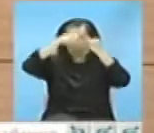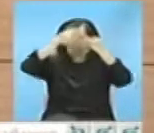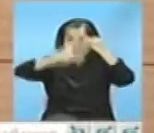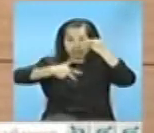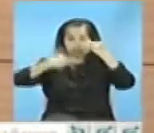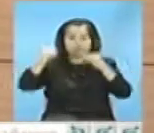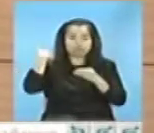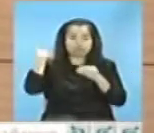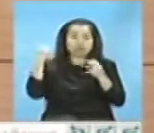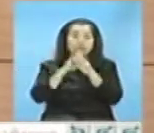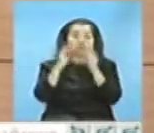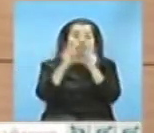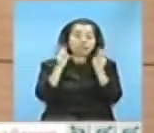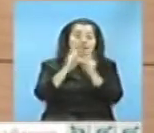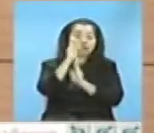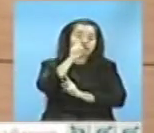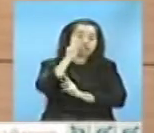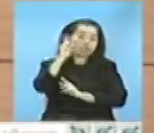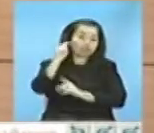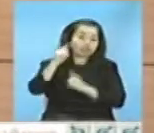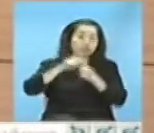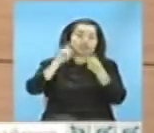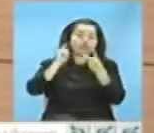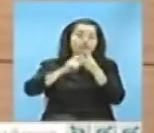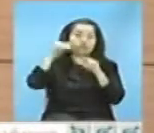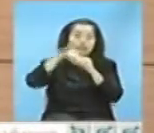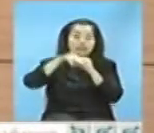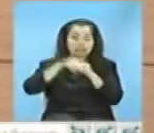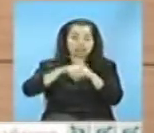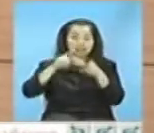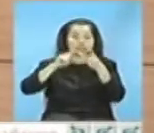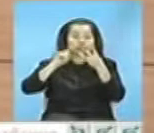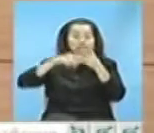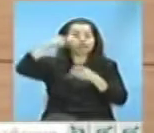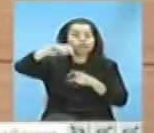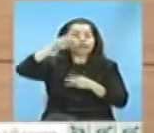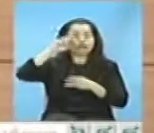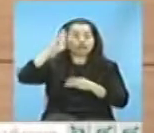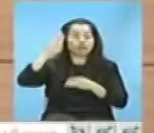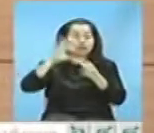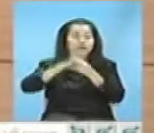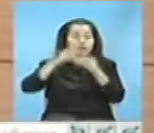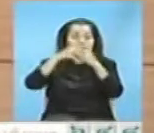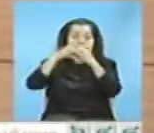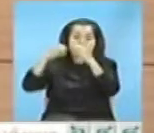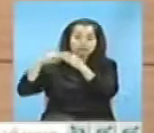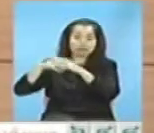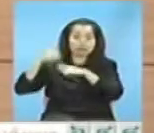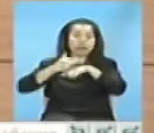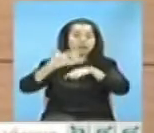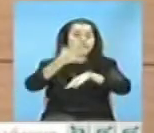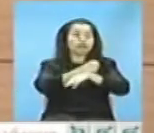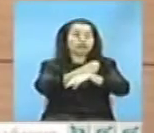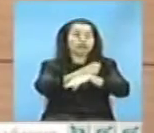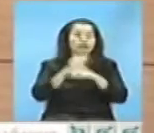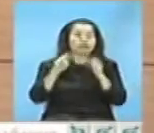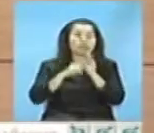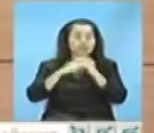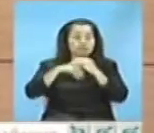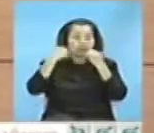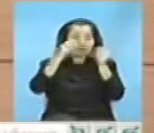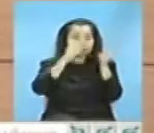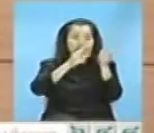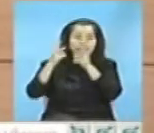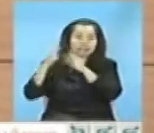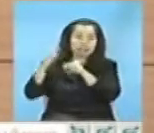ก็คือกรรมการการเลือกตั้งการเลือกตั้งและพระราชบัญญัติประกอบรัฐธรรมนูญเรื่องพรรคการเมืองเพื่อจะให้มีกลไกในการ